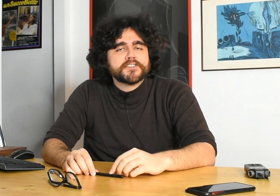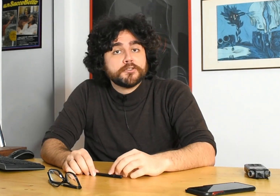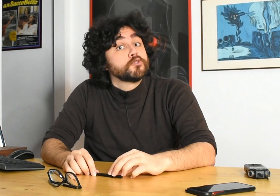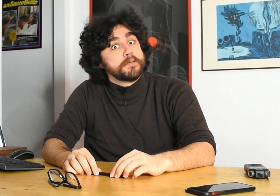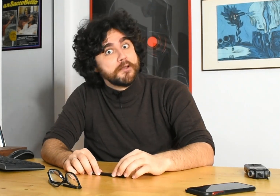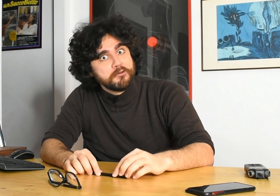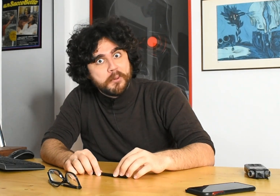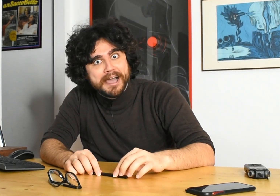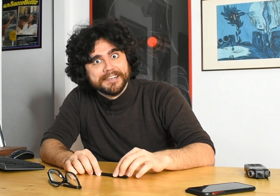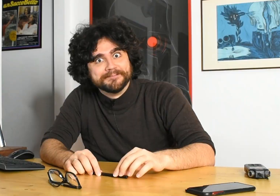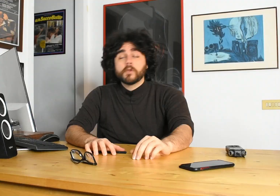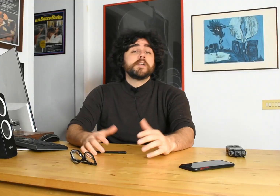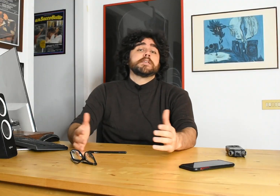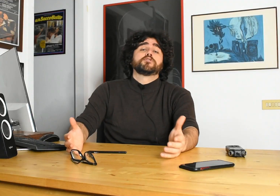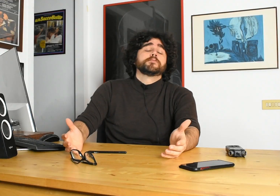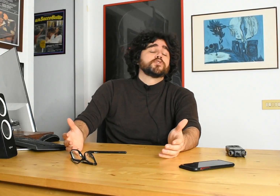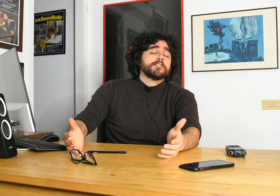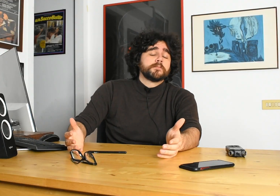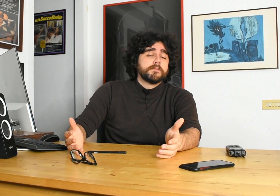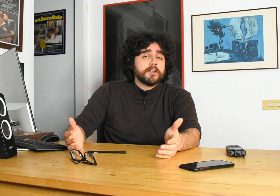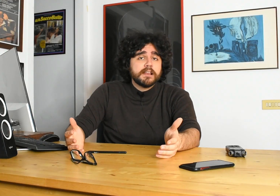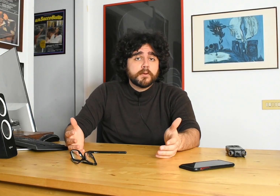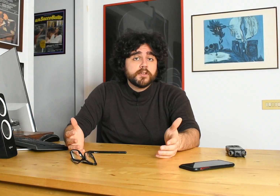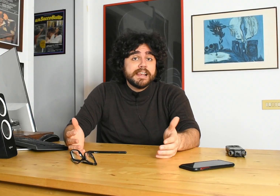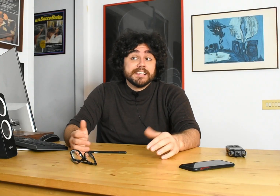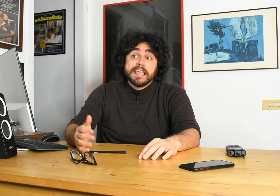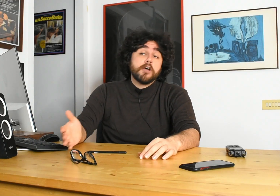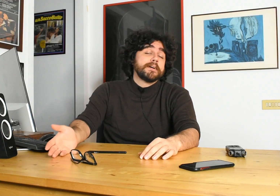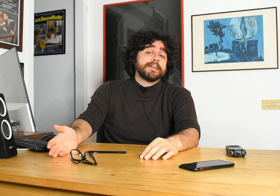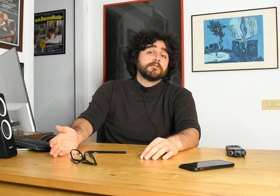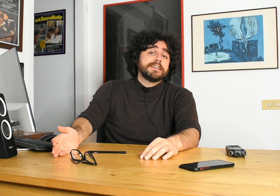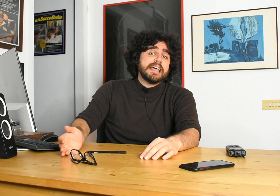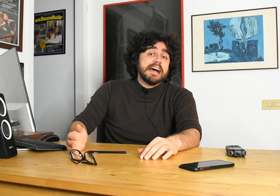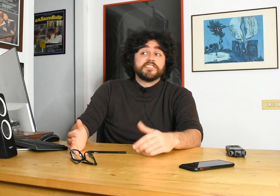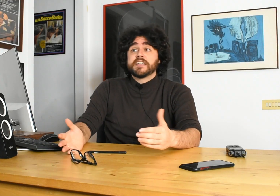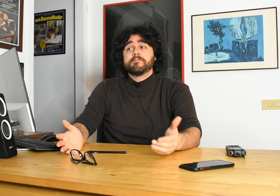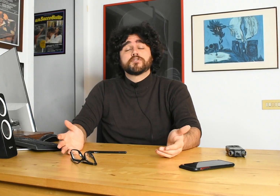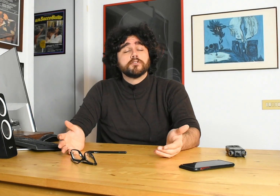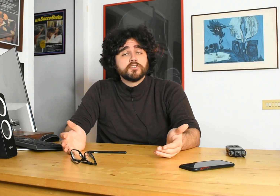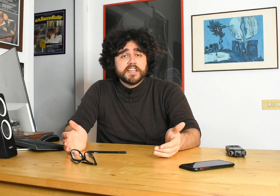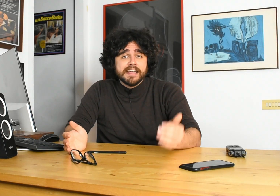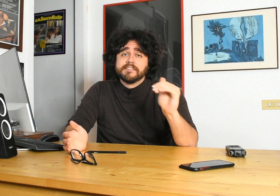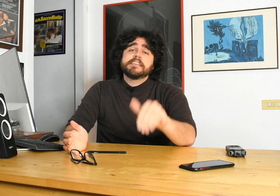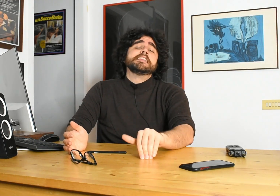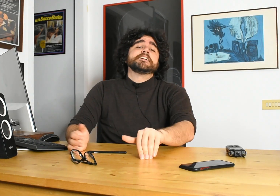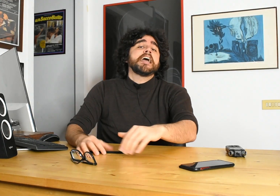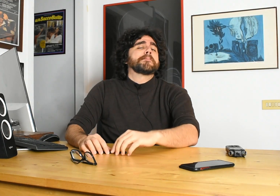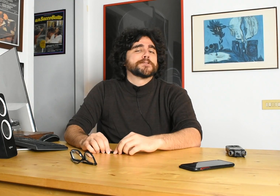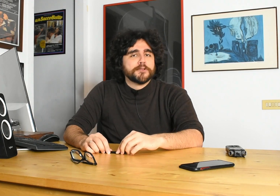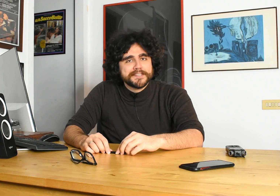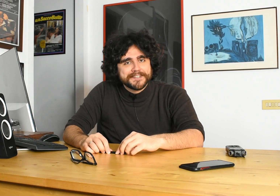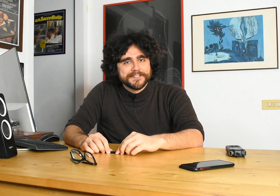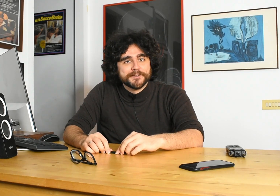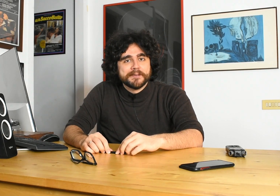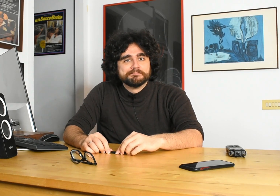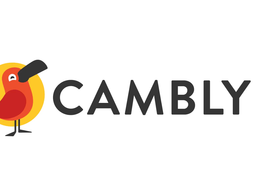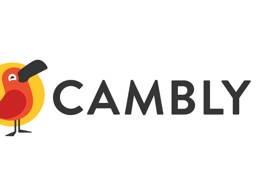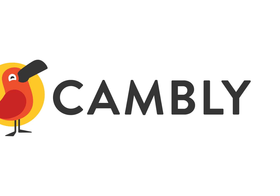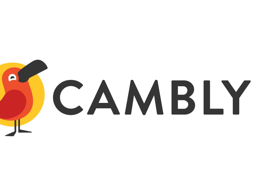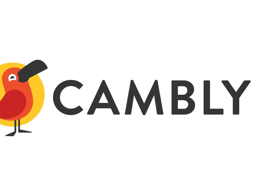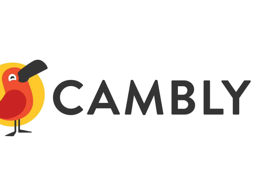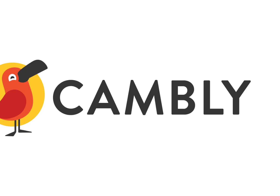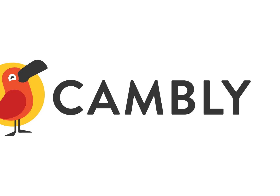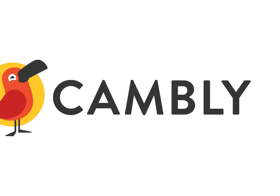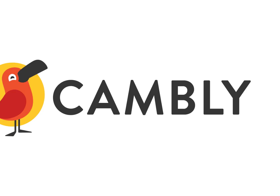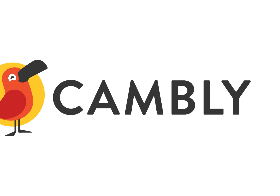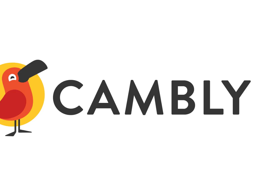del 60% sul piano annuale. Quindi è un ottimo strumento per migliorare il proprio inglese, è un bel regalo di Natale, c'è anche il mio sconto gigante, il link è qua sotto in descrizione.